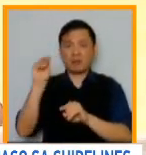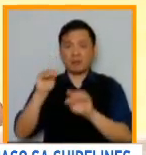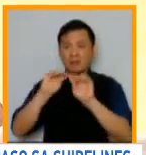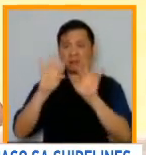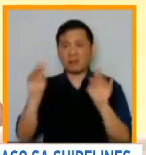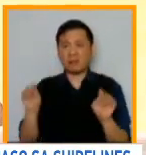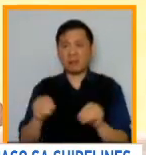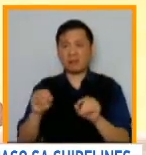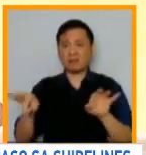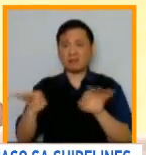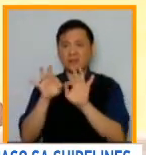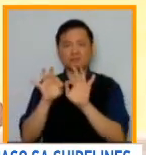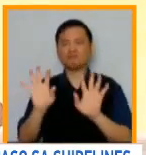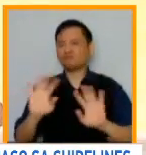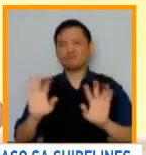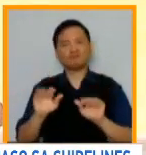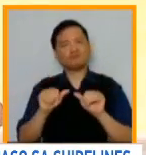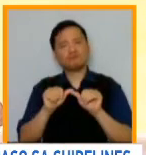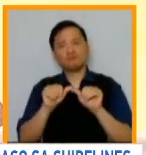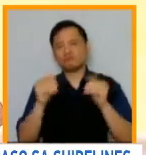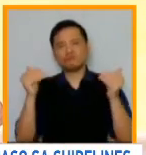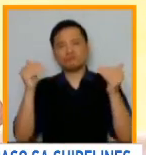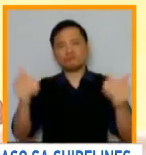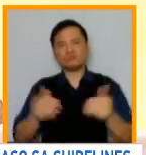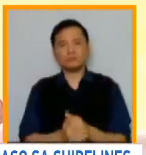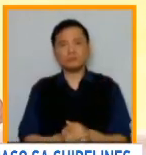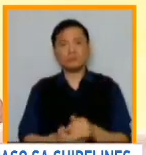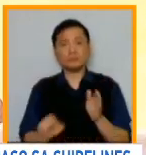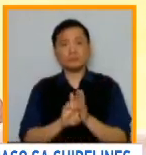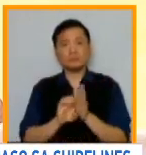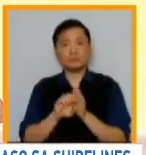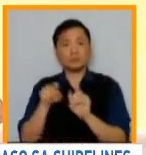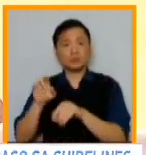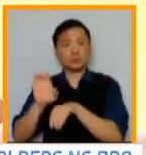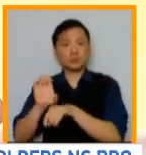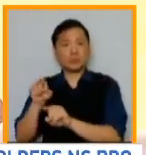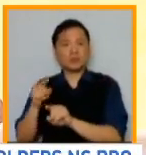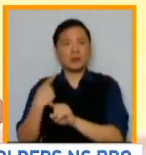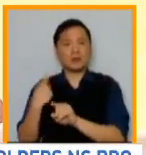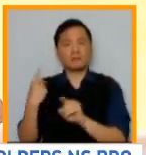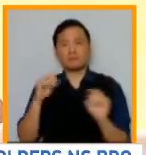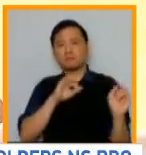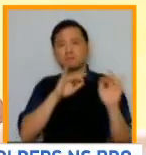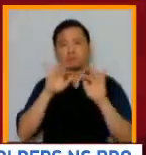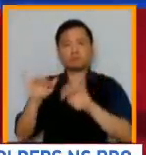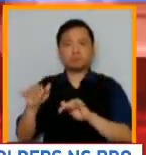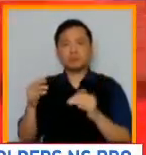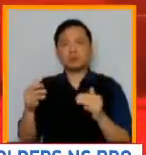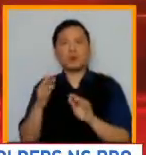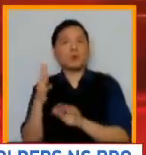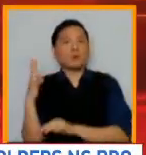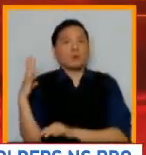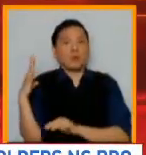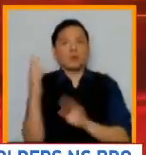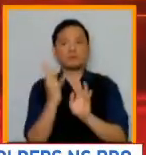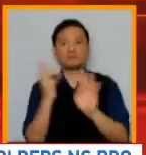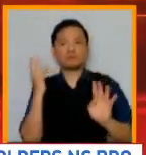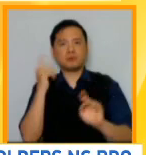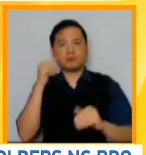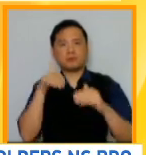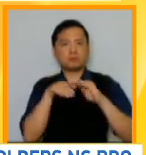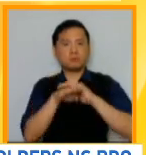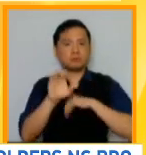mga deboto na para makauna po sa loob ng simbahan. Live mula sa Manila Cathedral, may unang balita si Nico